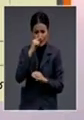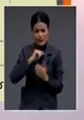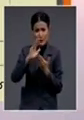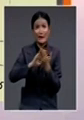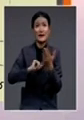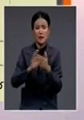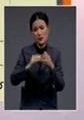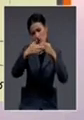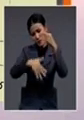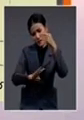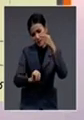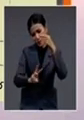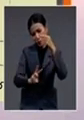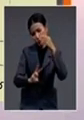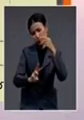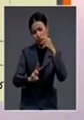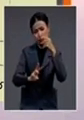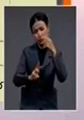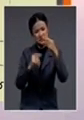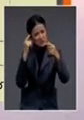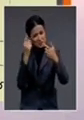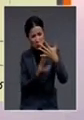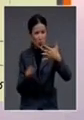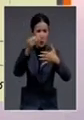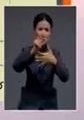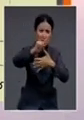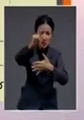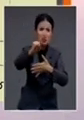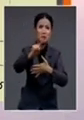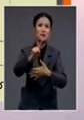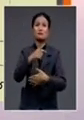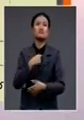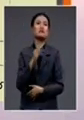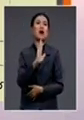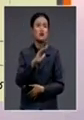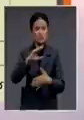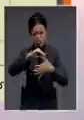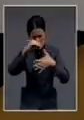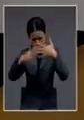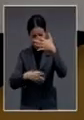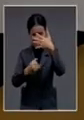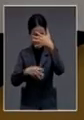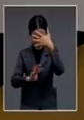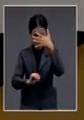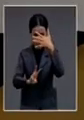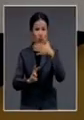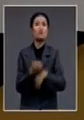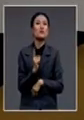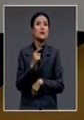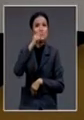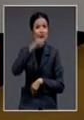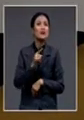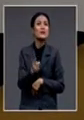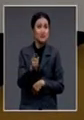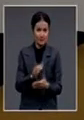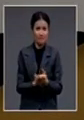กว่า อยู่บ้านเราดี ก็เราเป็นคนไทยอะเนาะศาสตราจารย์เจฟฟรีย์แซกส์นะครับจากมหาวิทยาลัยโคลัมเ